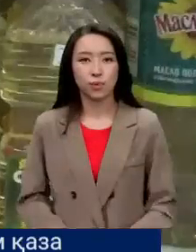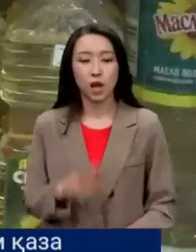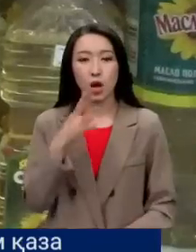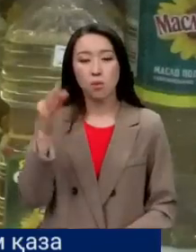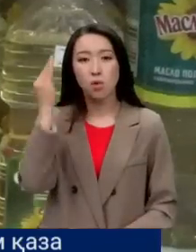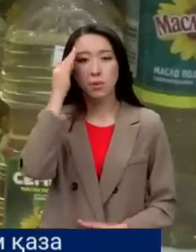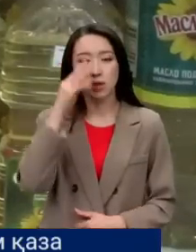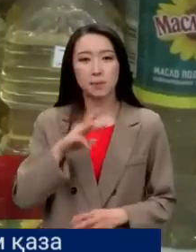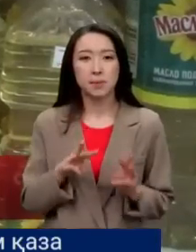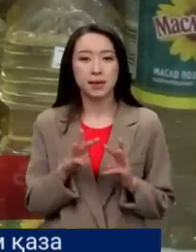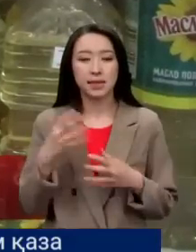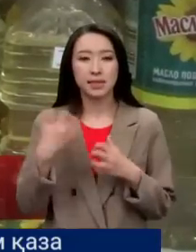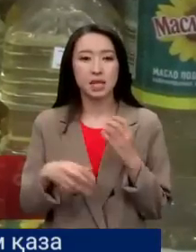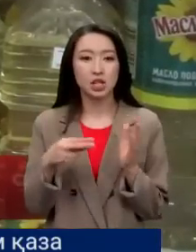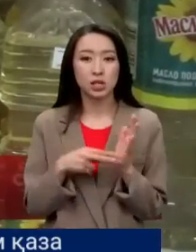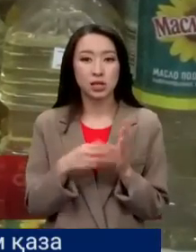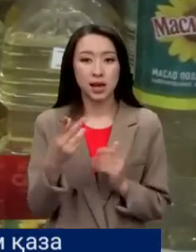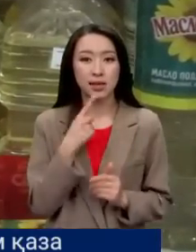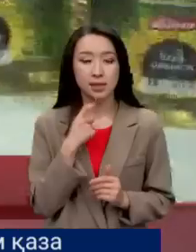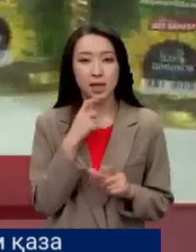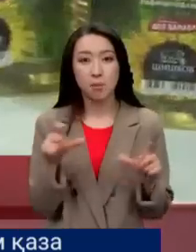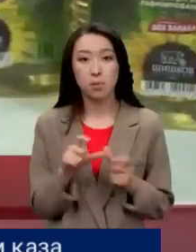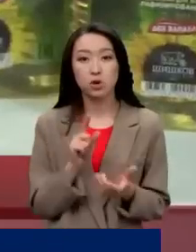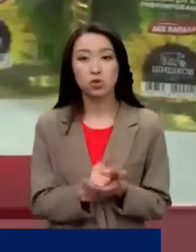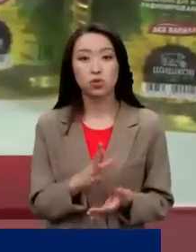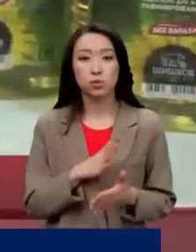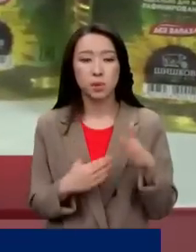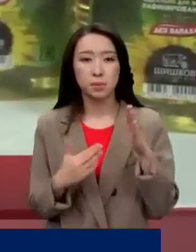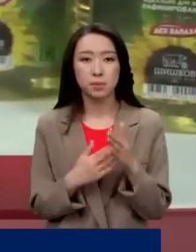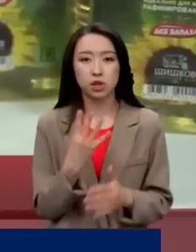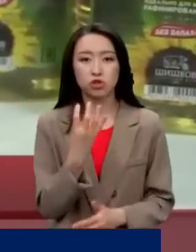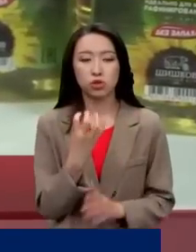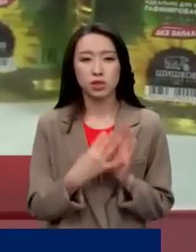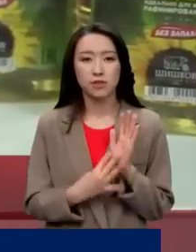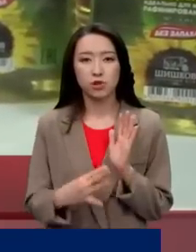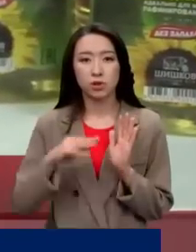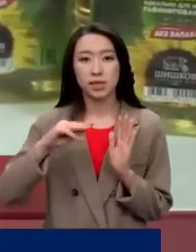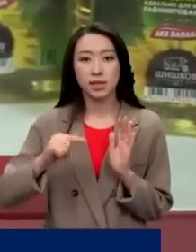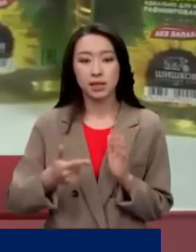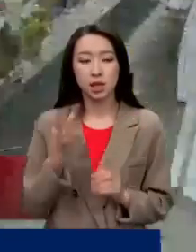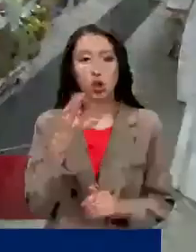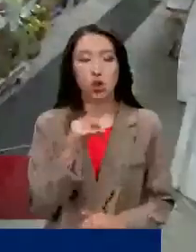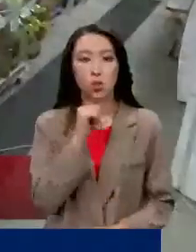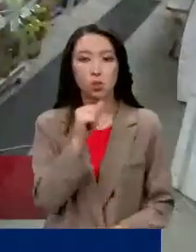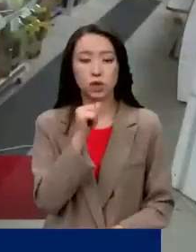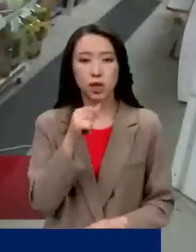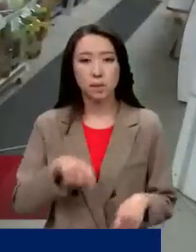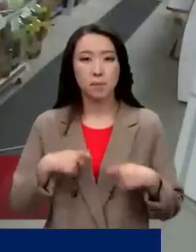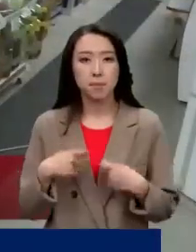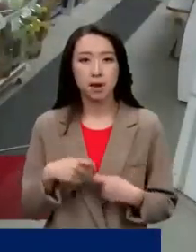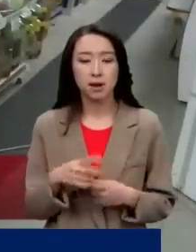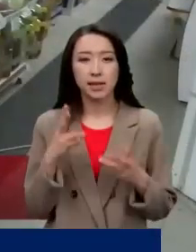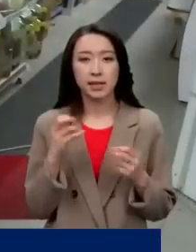мнению премьер-министра, средняя цена этого продукта в магазинах должна быть в пределах 490 тенге. Однако кустанайские продавцы